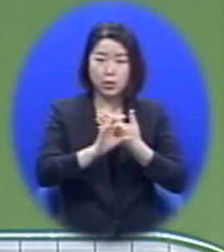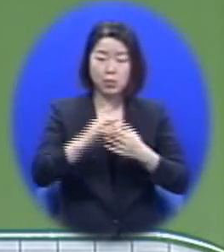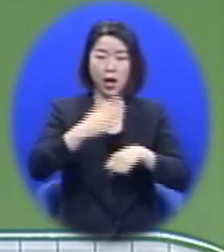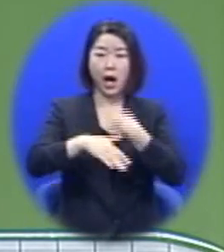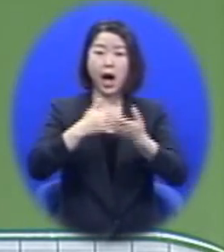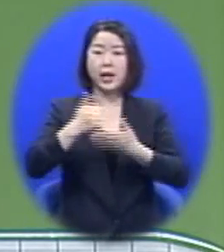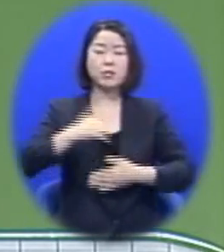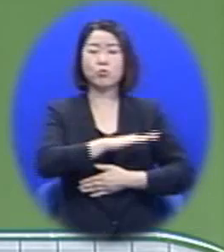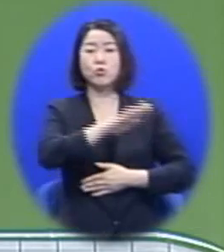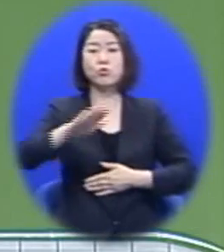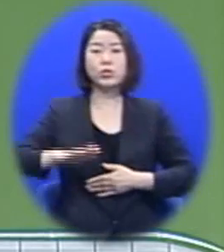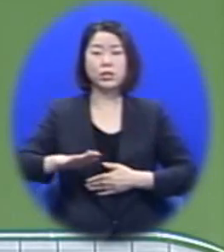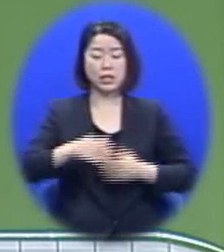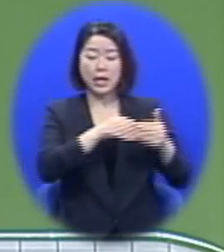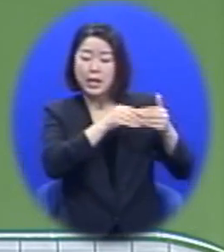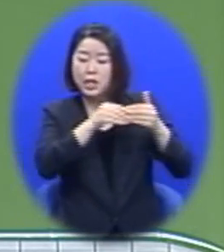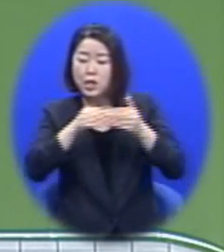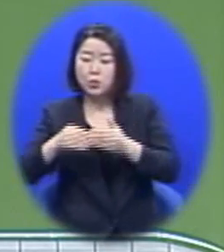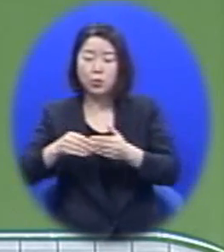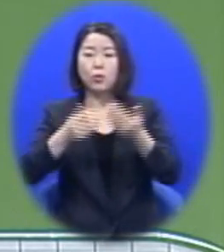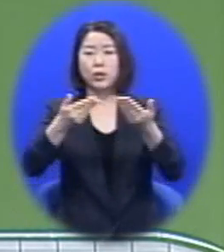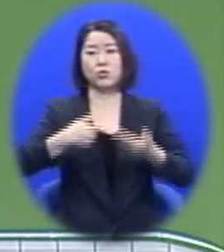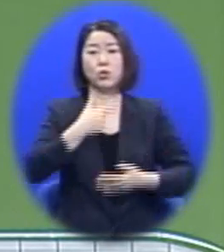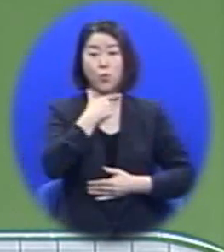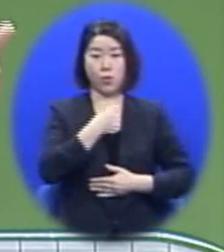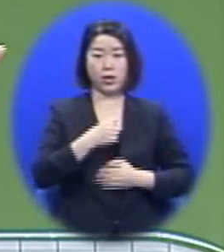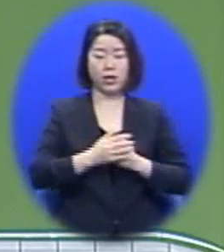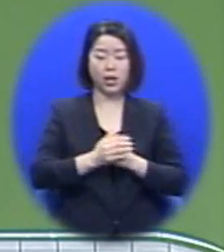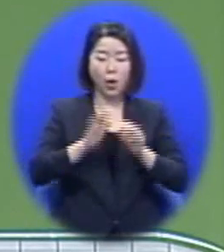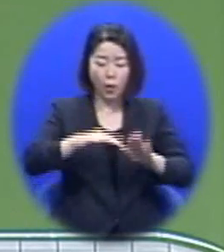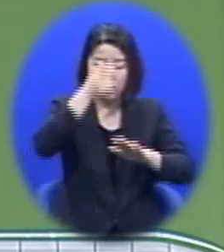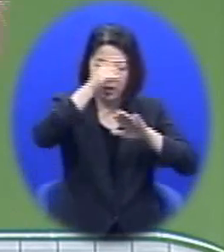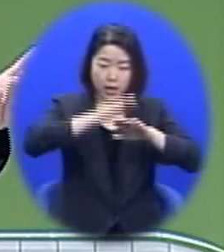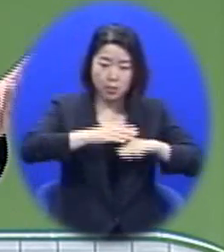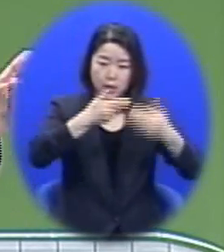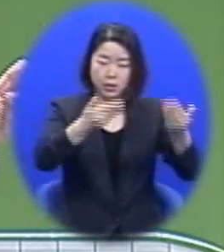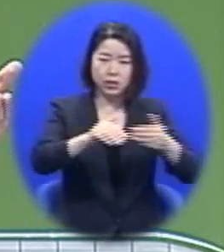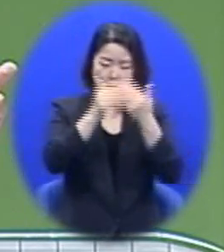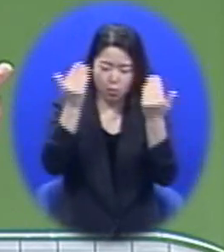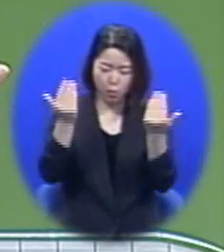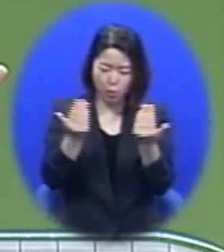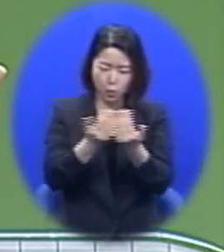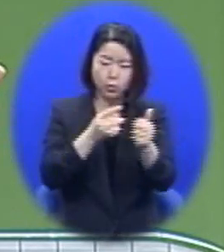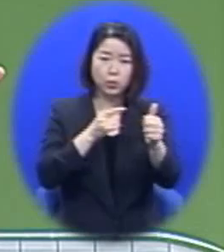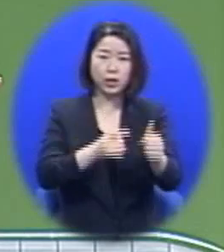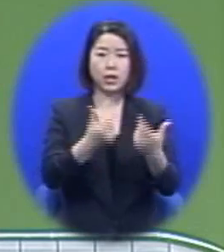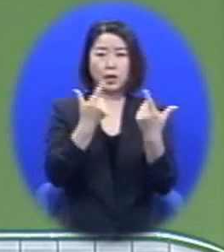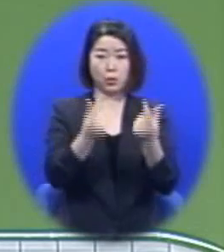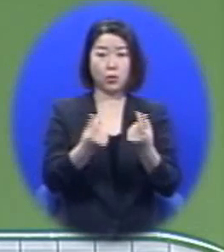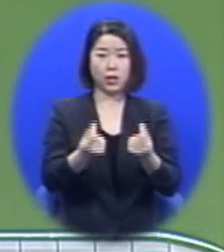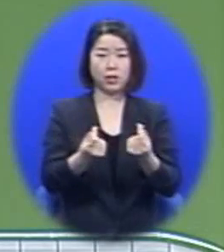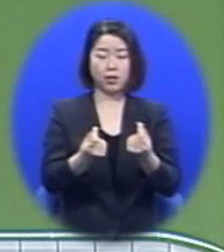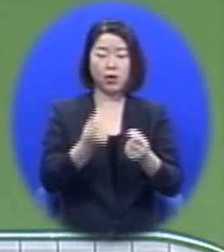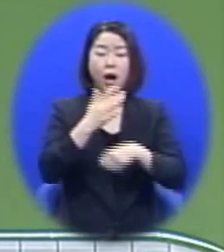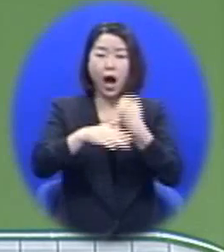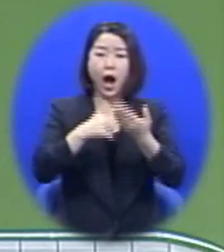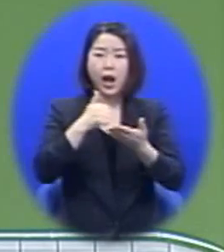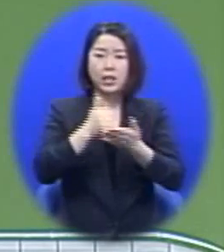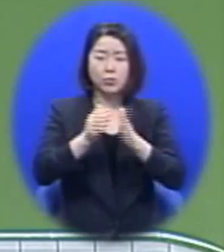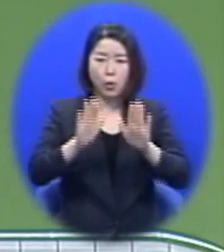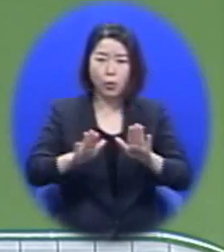우리를 인도하기 원하시는 겁니다. 오늘 이 예배 드리는 여러분 모두에게 그렇습니다. 하나님은 오늘